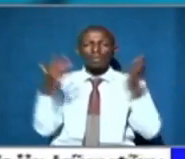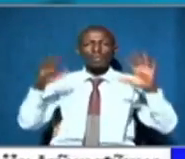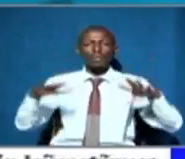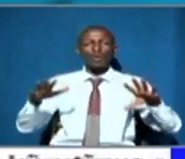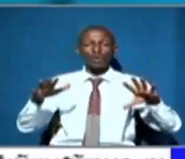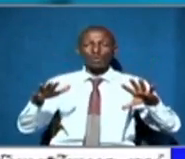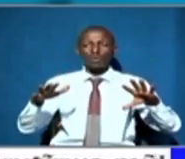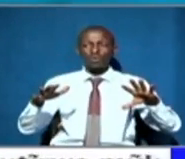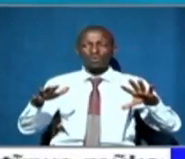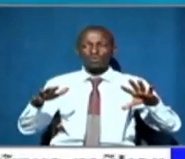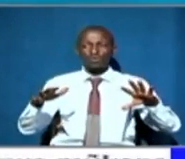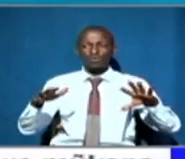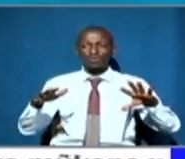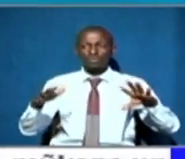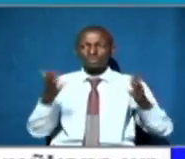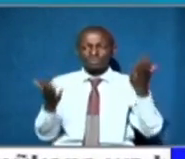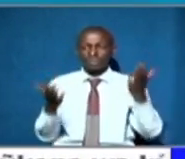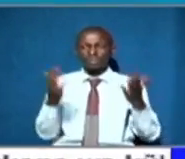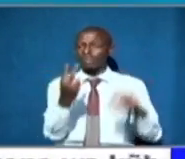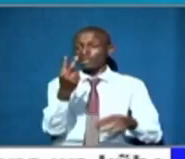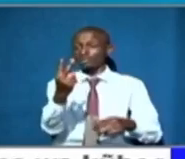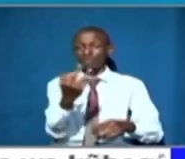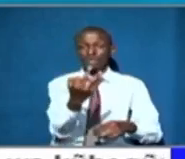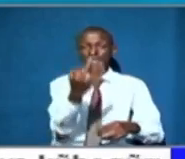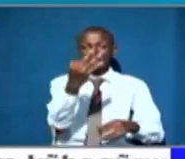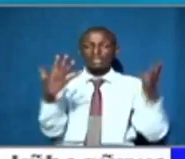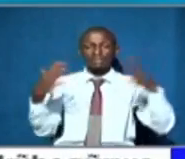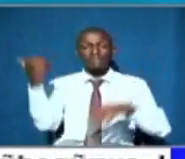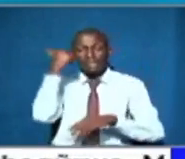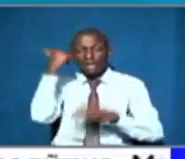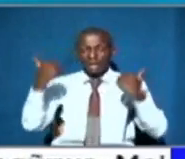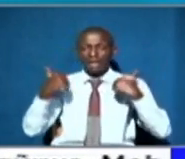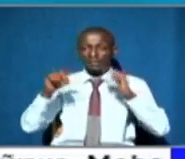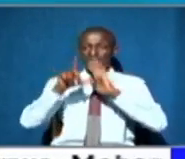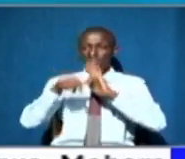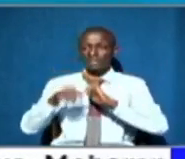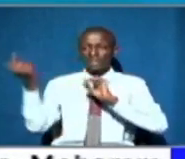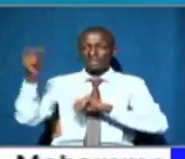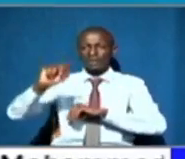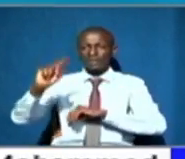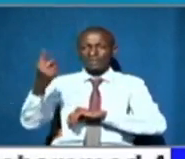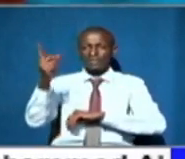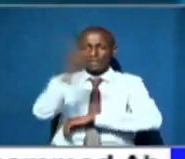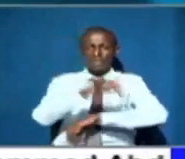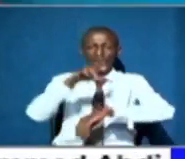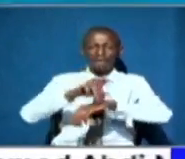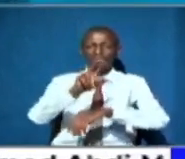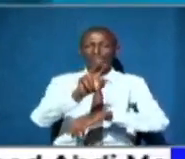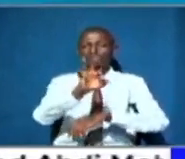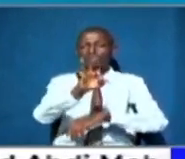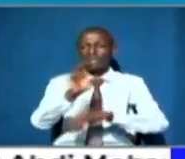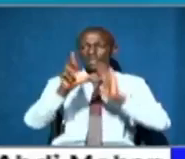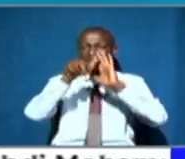magana na twinao no gukorwo na andu eri kana atatu menaguo moke muthenya wa mbere manyitithia andu atatu rocio moke